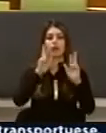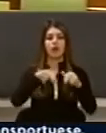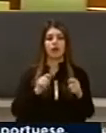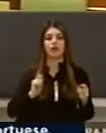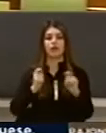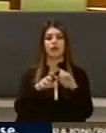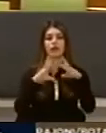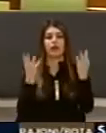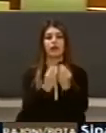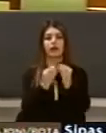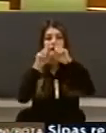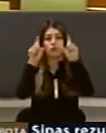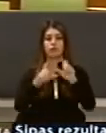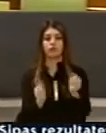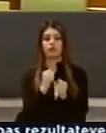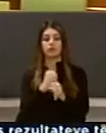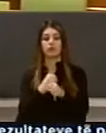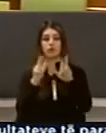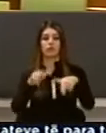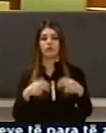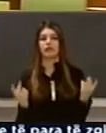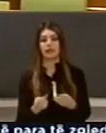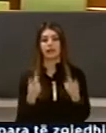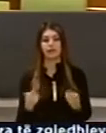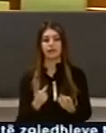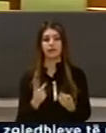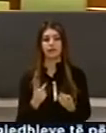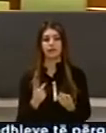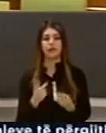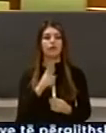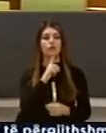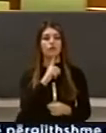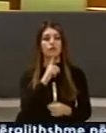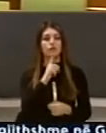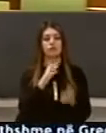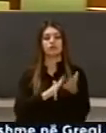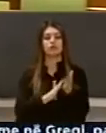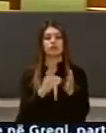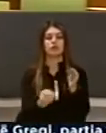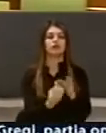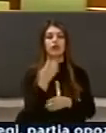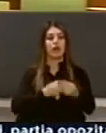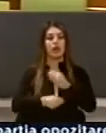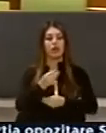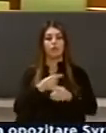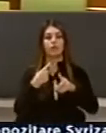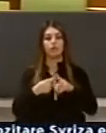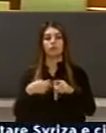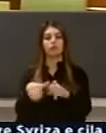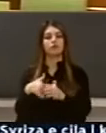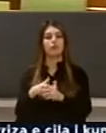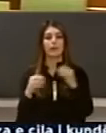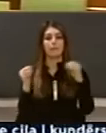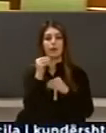të gjitha nivelet institucionale. Ndër faktorët kryesor, padyshim që është zhvillimi ekonomik dhe hapja e vendeve të reja të punës